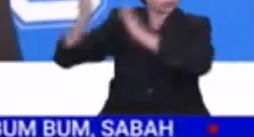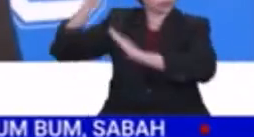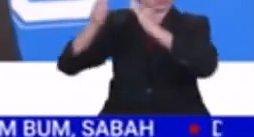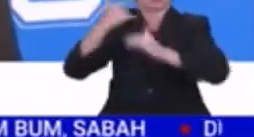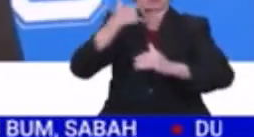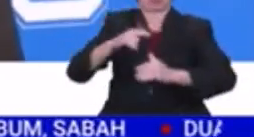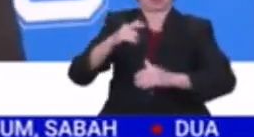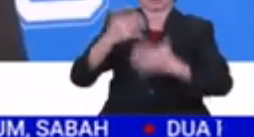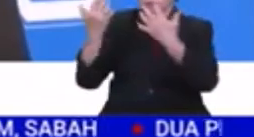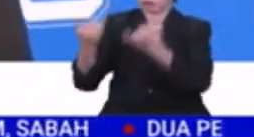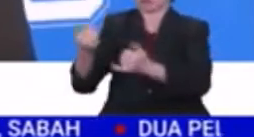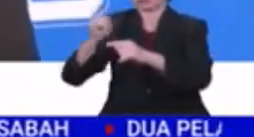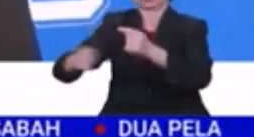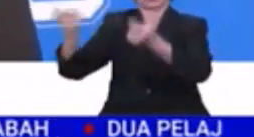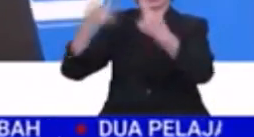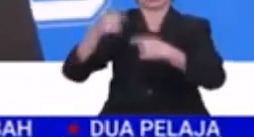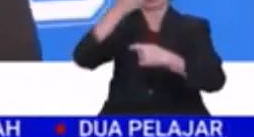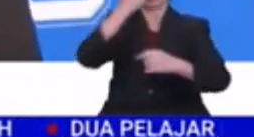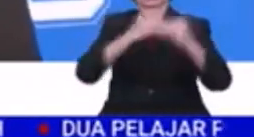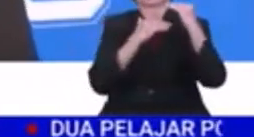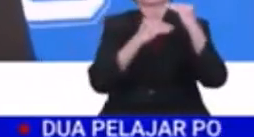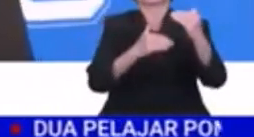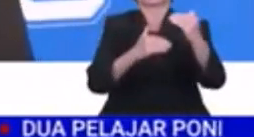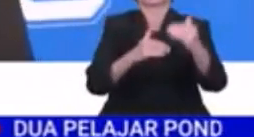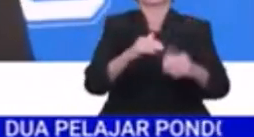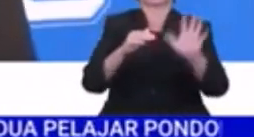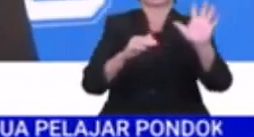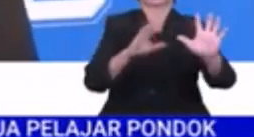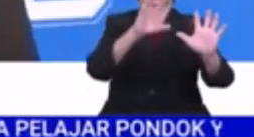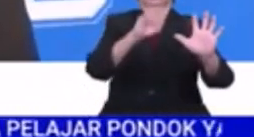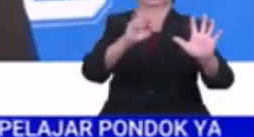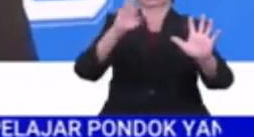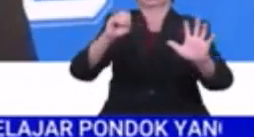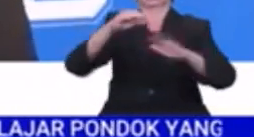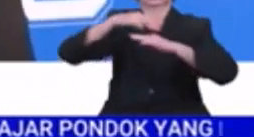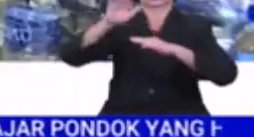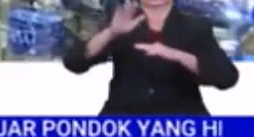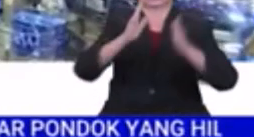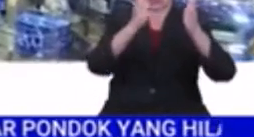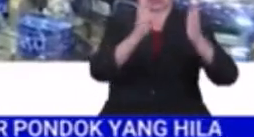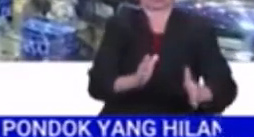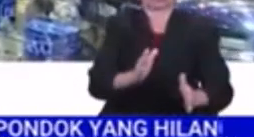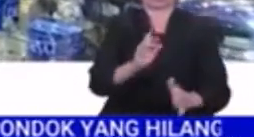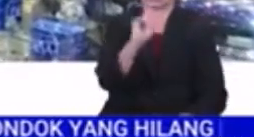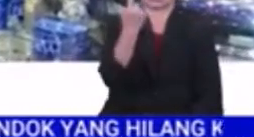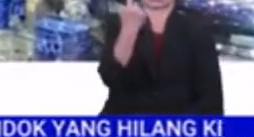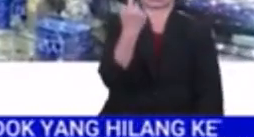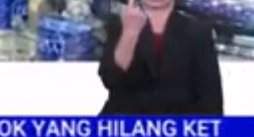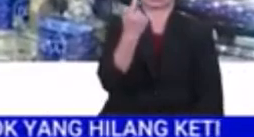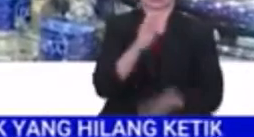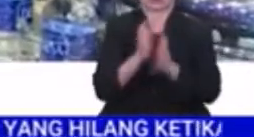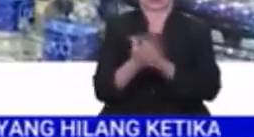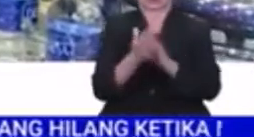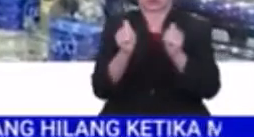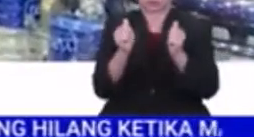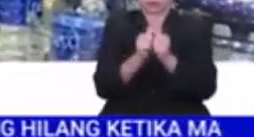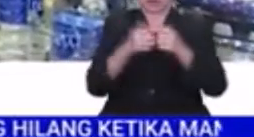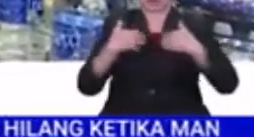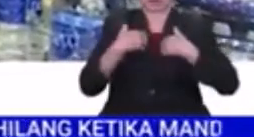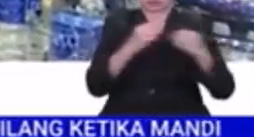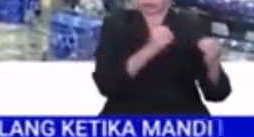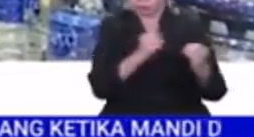keadilan pada hari ini agak terhadap kepada hanya 500 lebih alumni saja jika jadi dengan adanya